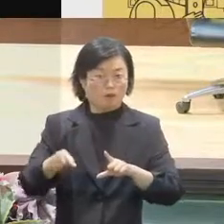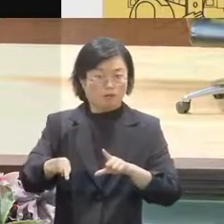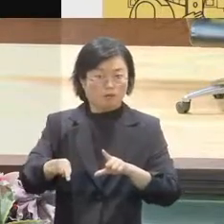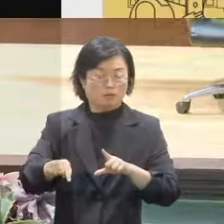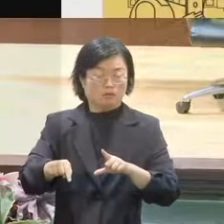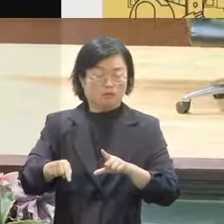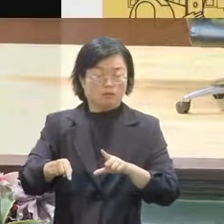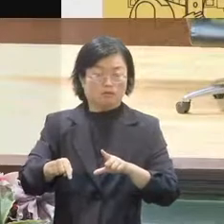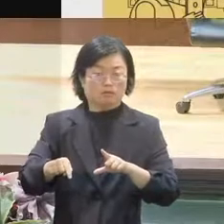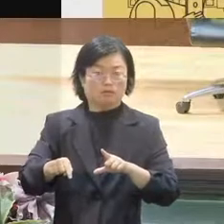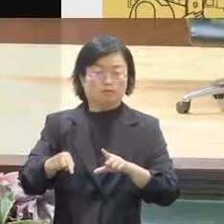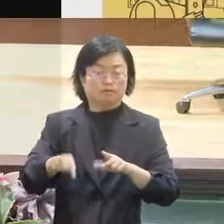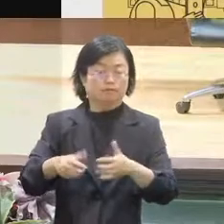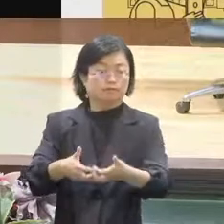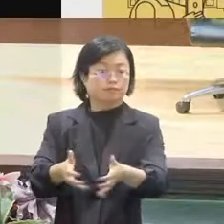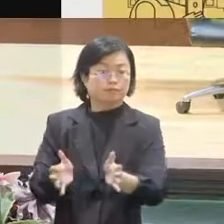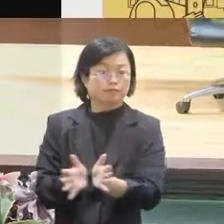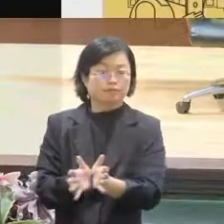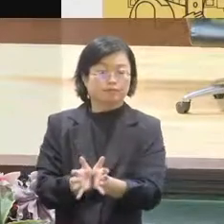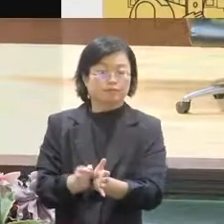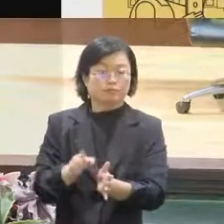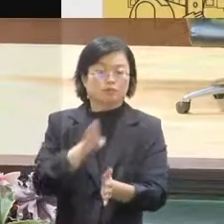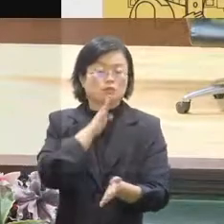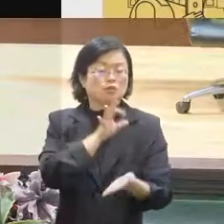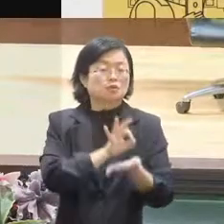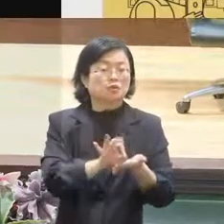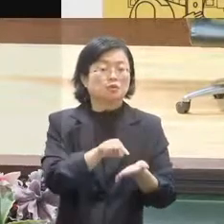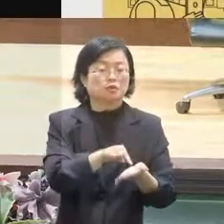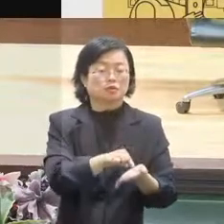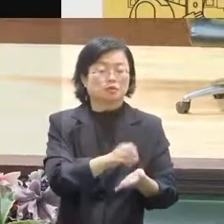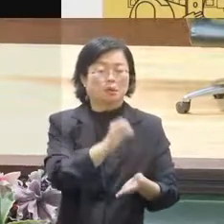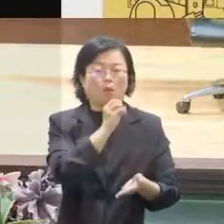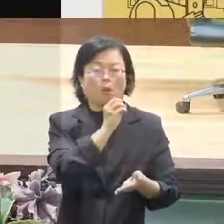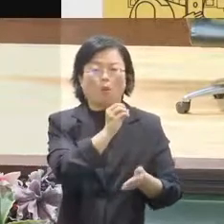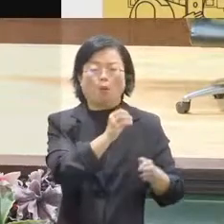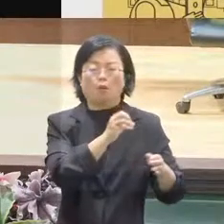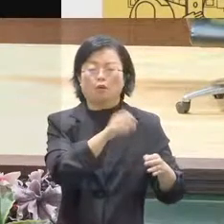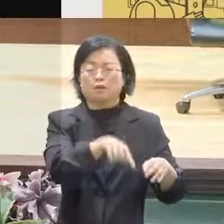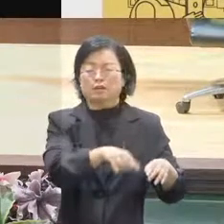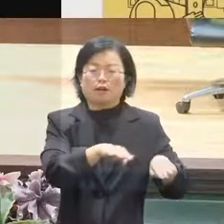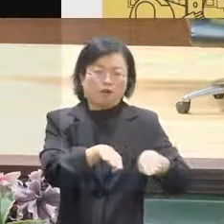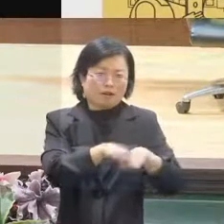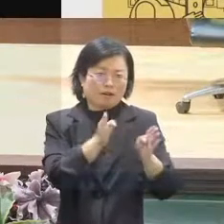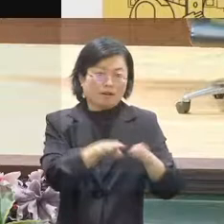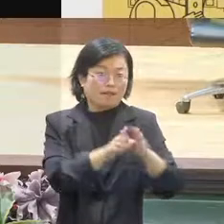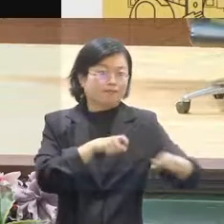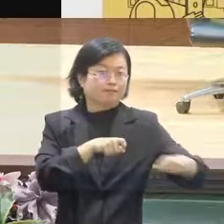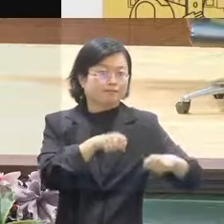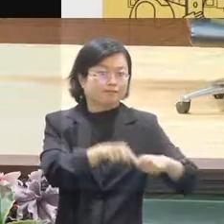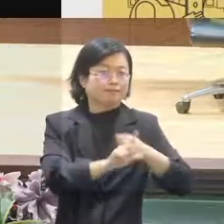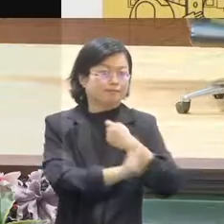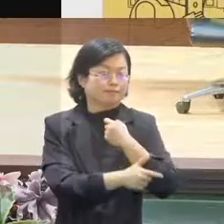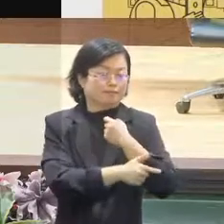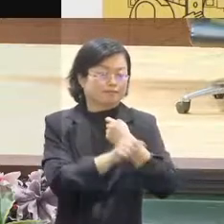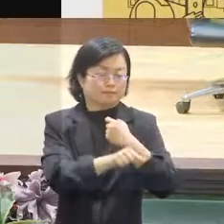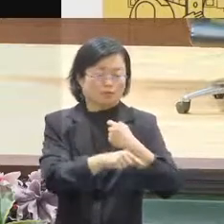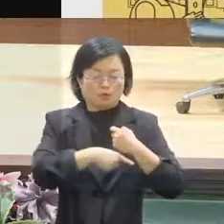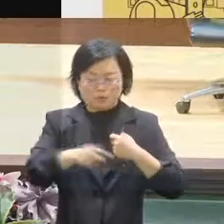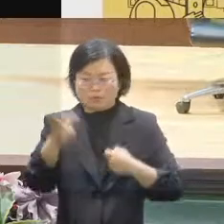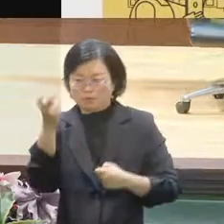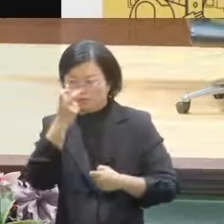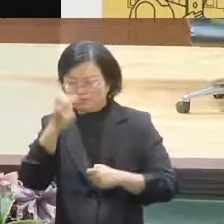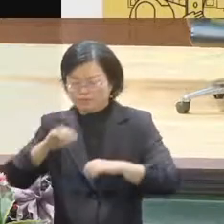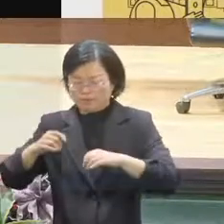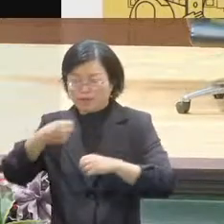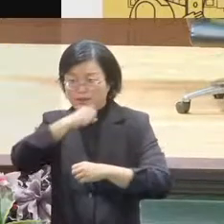告的 Open Data 的部分呢，用了就是刚才讲的 Open Data Barometer 的这个方法去审视台湾整个社会